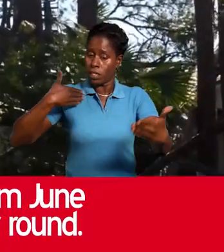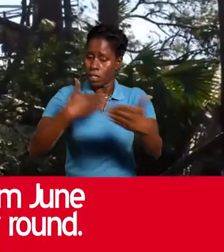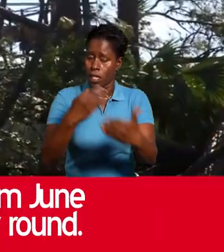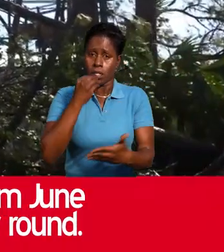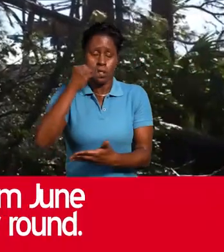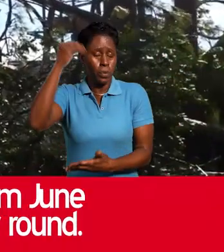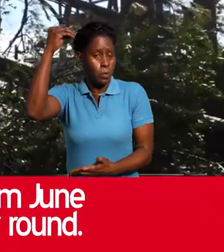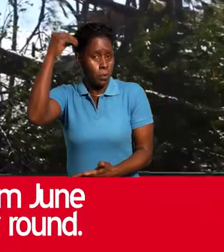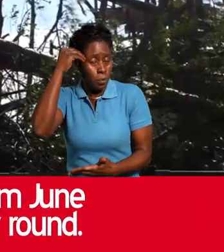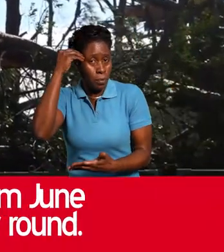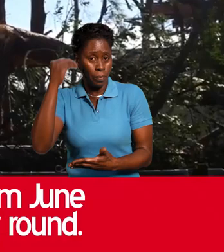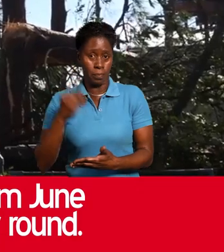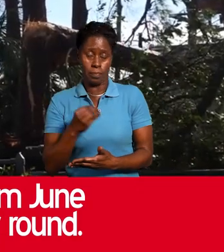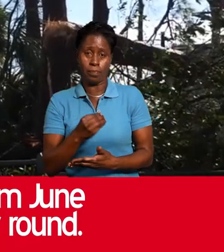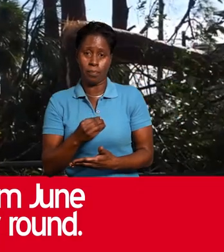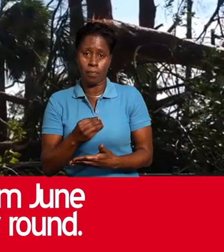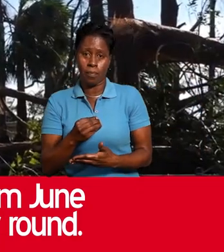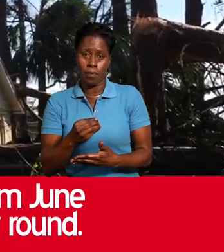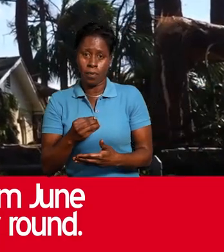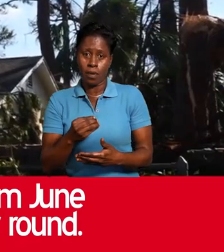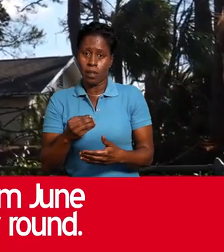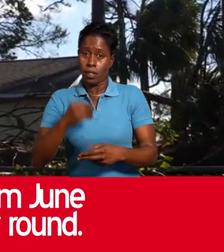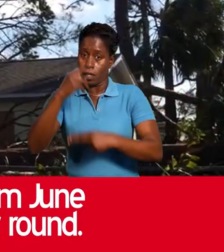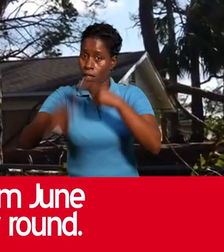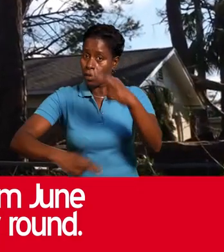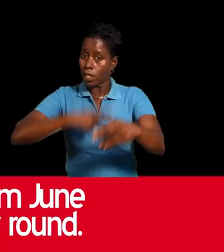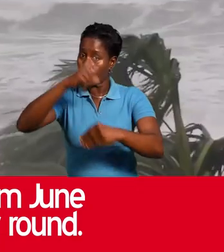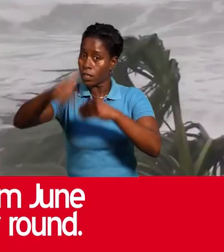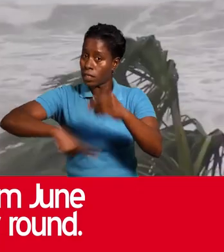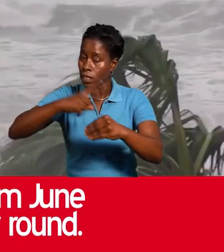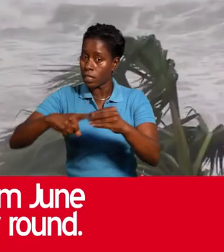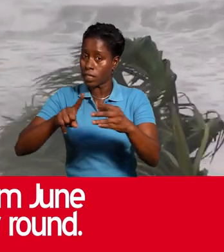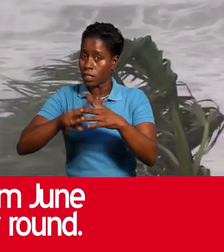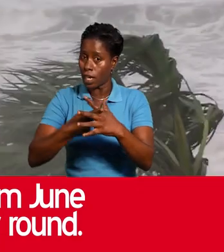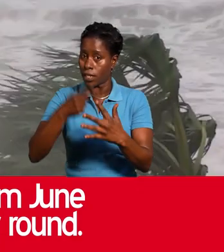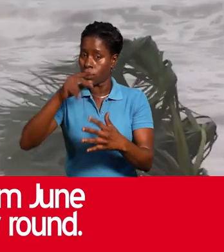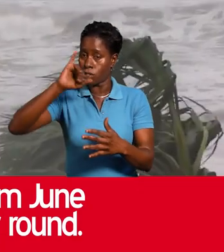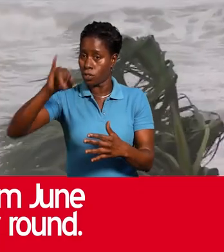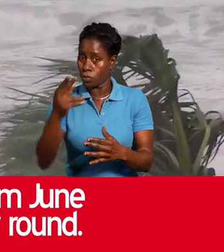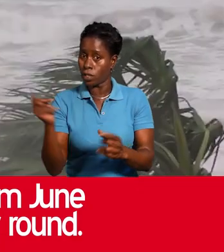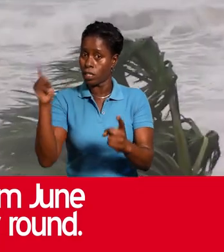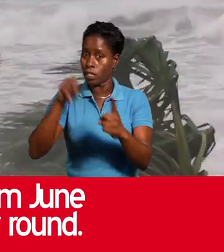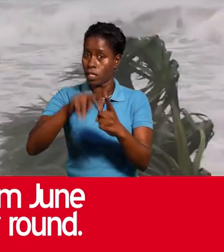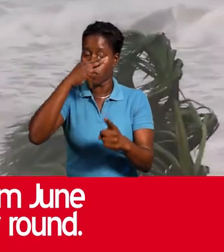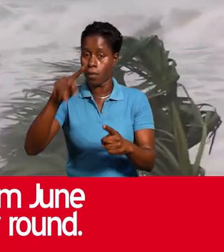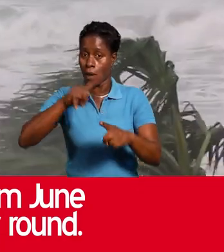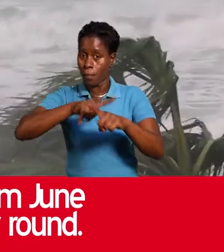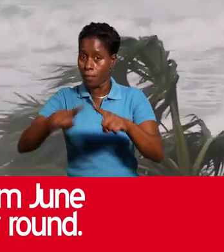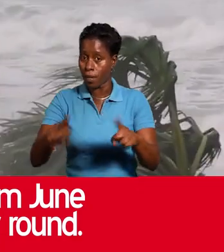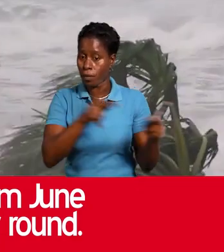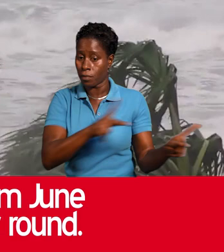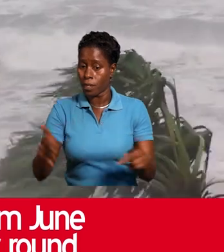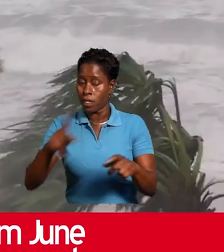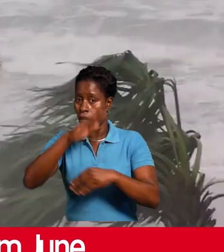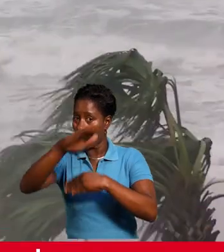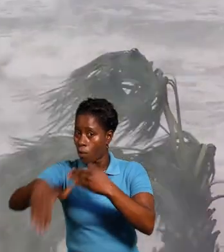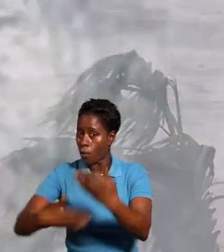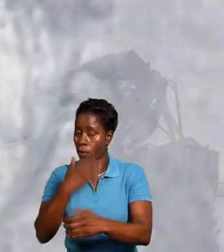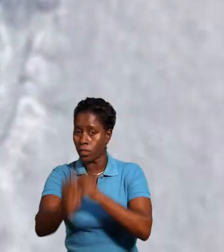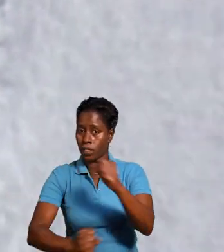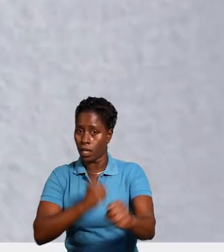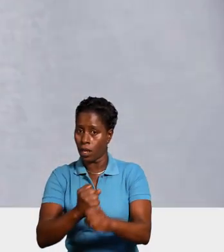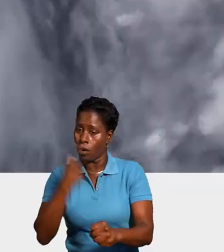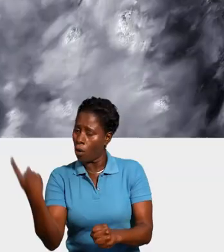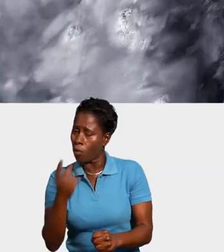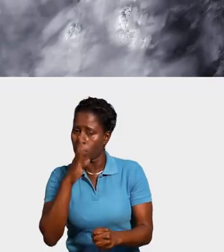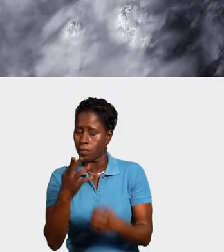bois qui pour les cailloux. Saison cyclone c'est juin pour novembre. Les préparations c'est toute l'année. Power call. C'est